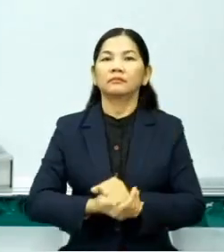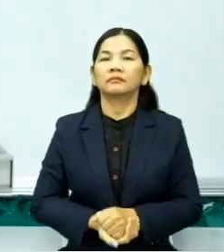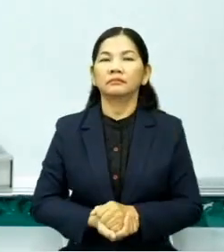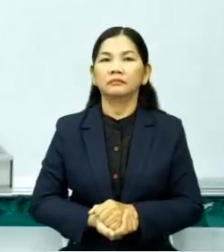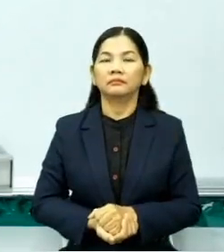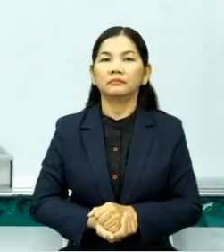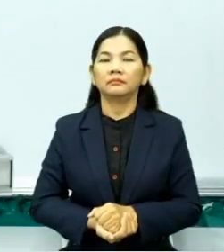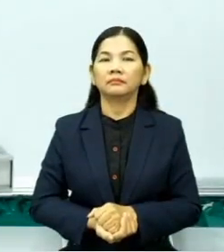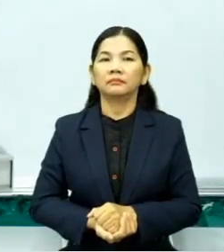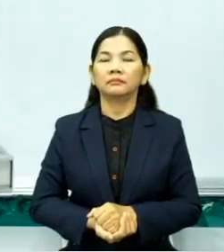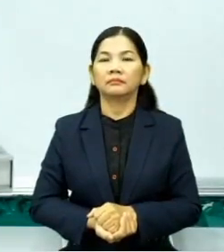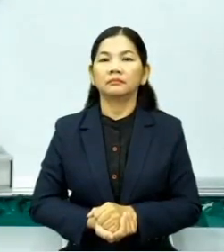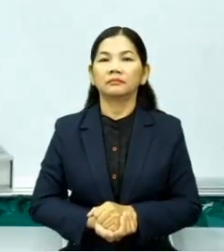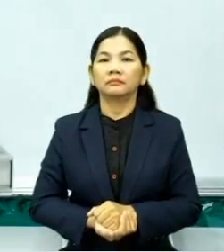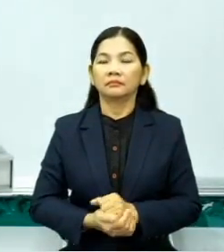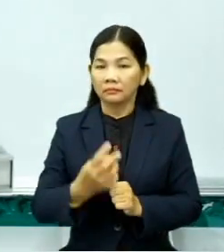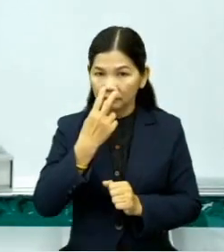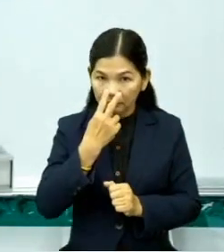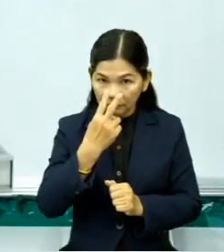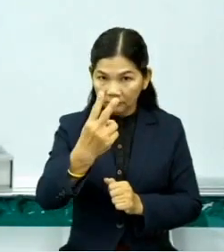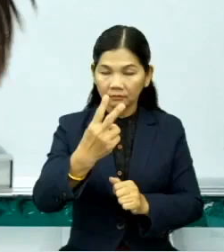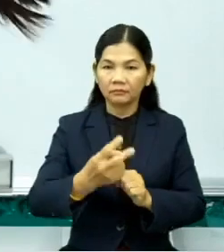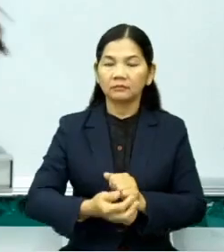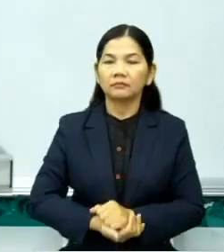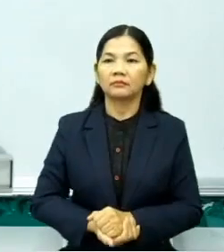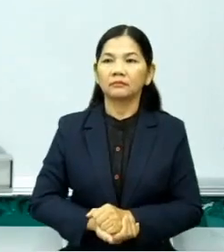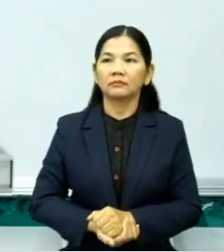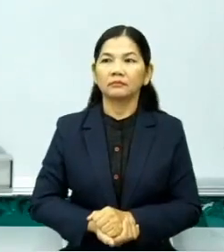ចាកូនមើលទាំងអស់គ្នា